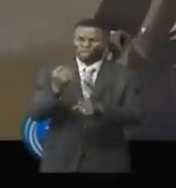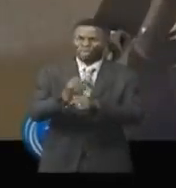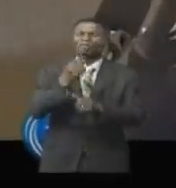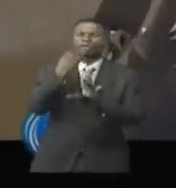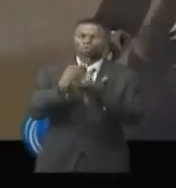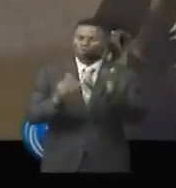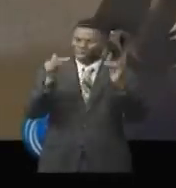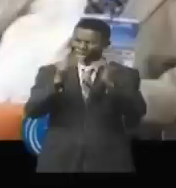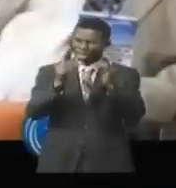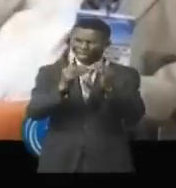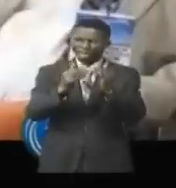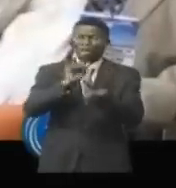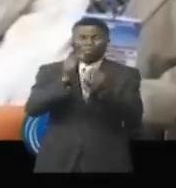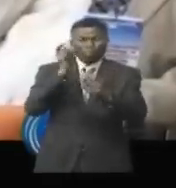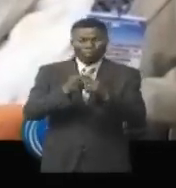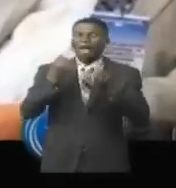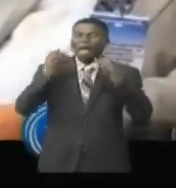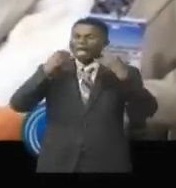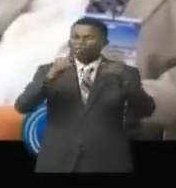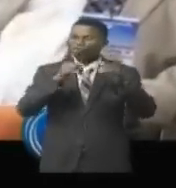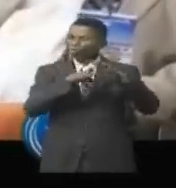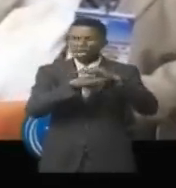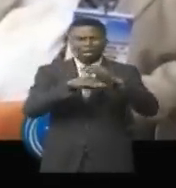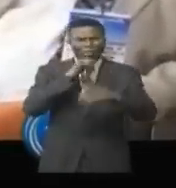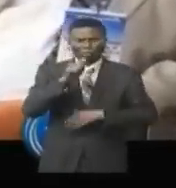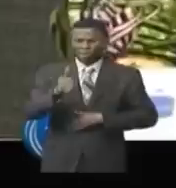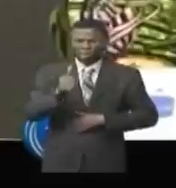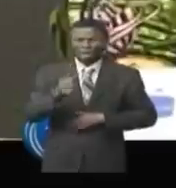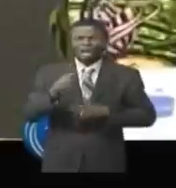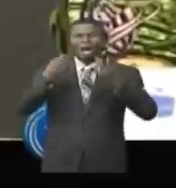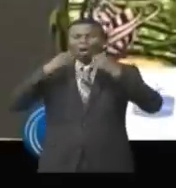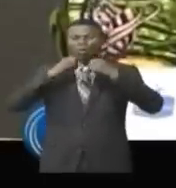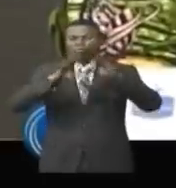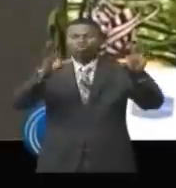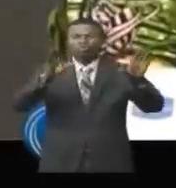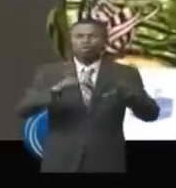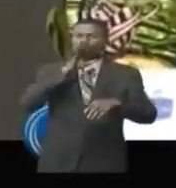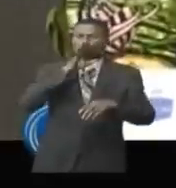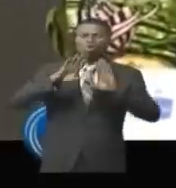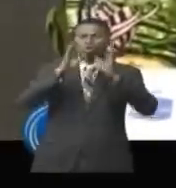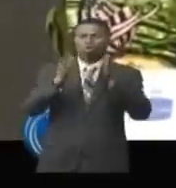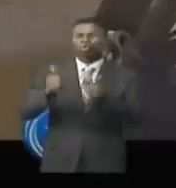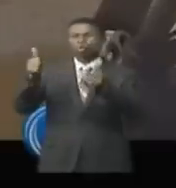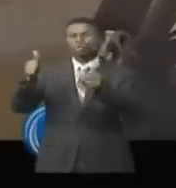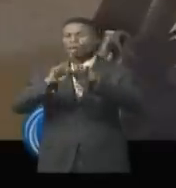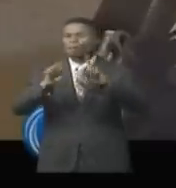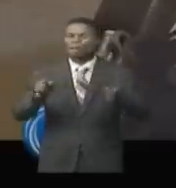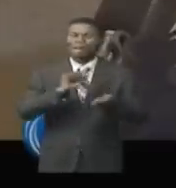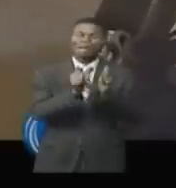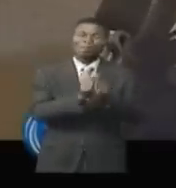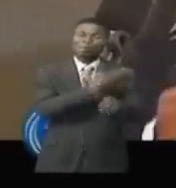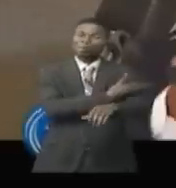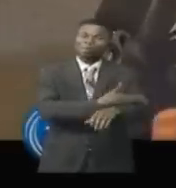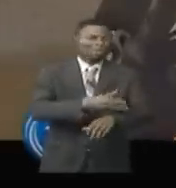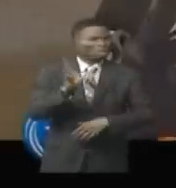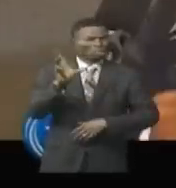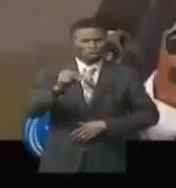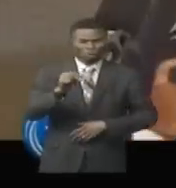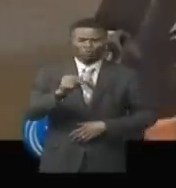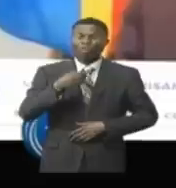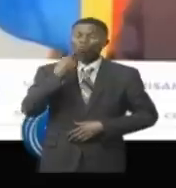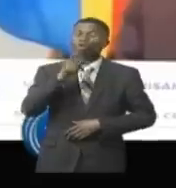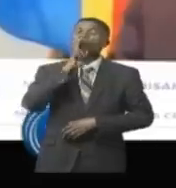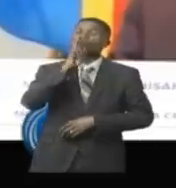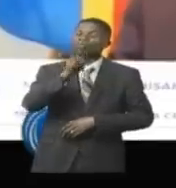avons des difficultés, nous allons le dire. Mais nous n'irons pas dire aux gens que tout va bien quand rien ne va bien. Nous dirons aux gens